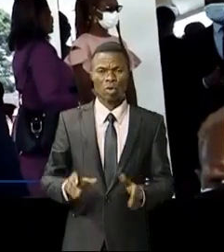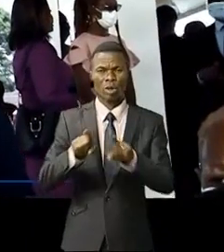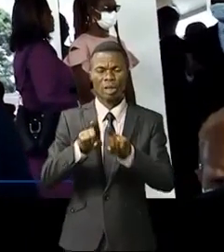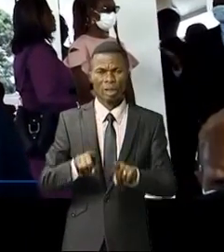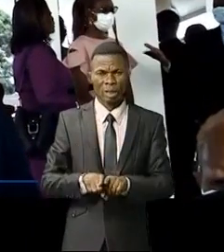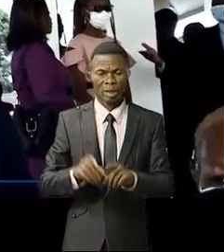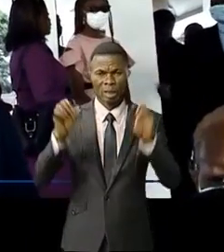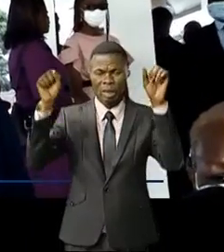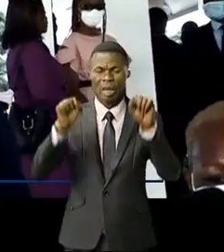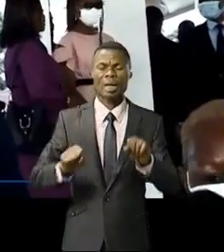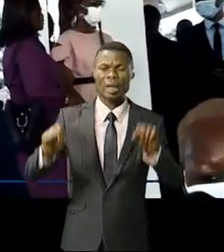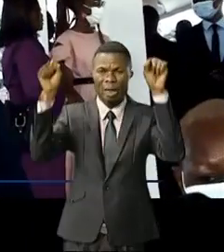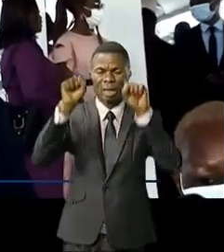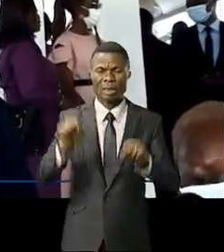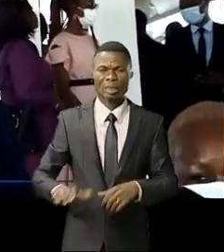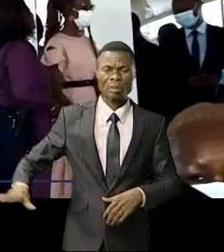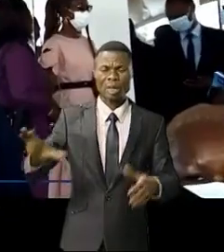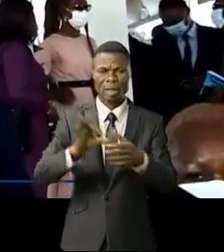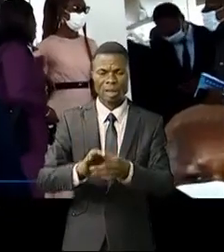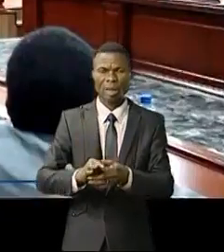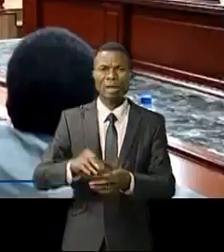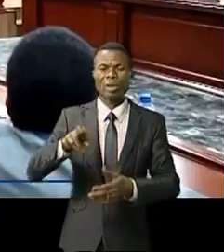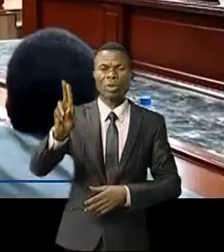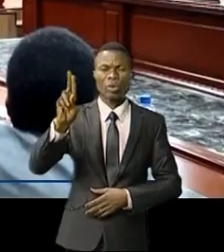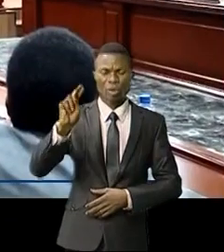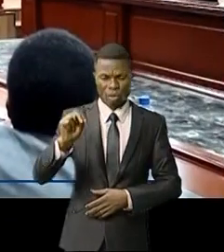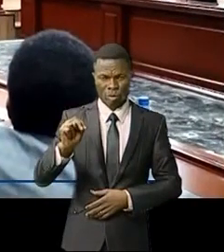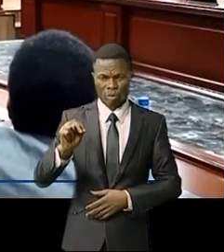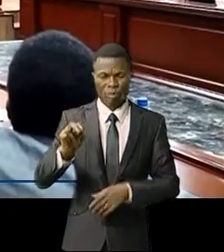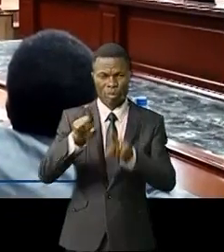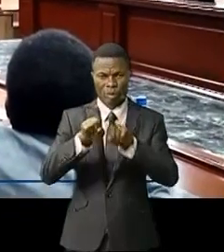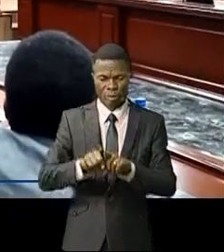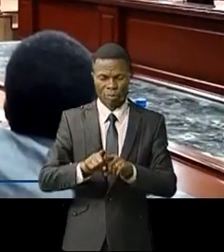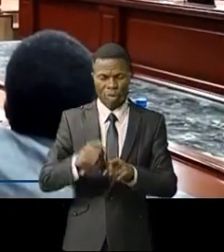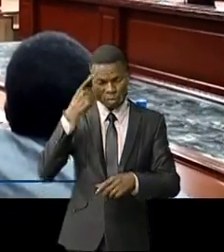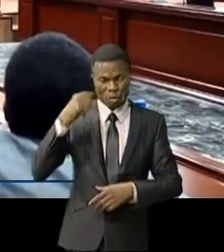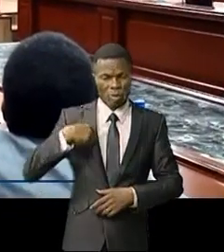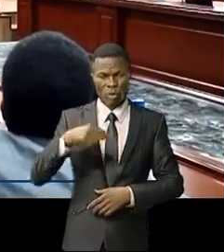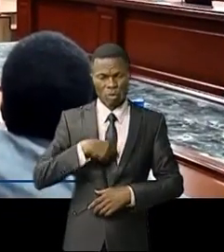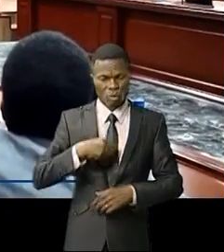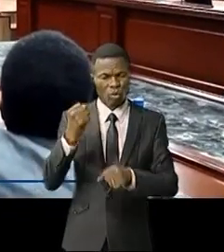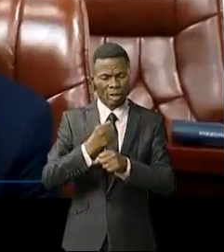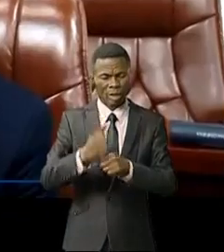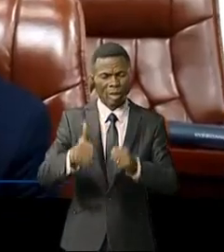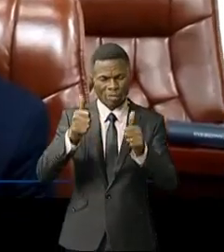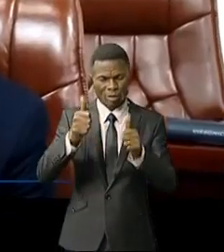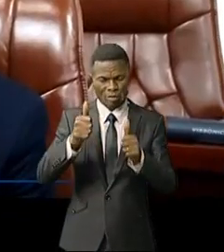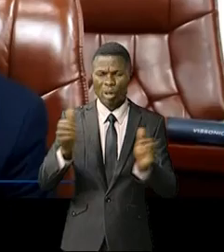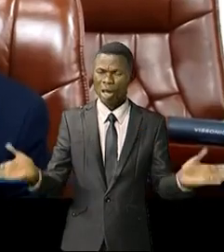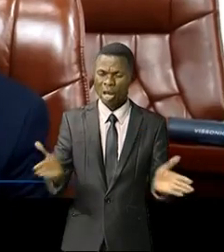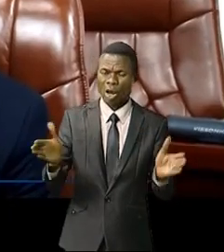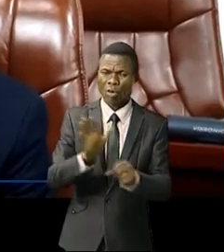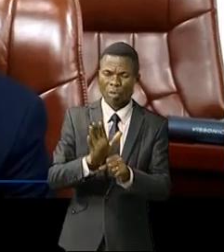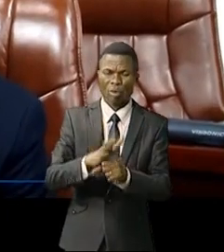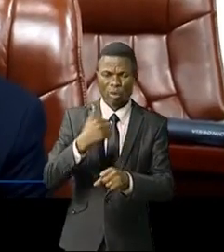le système des Nations Unies, notamment la MONUSCO. Pour nous, c'est extrêmement positif et encourageant d'avoir cette bonne